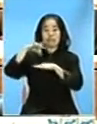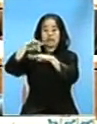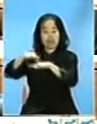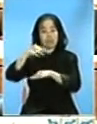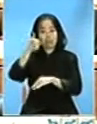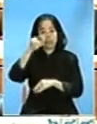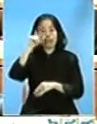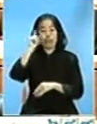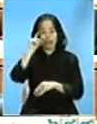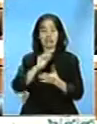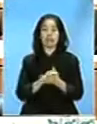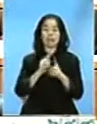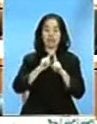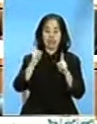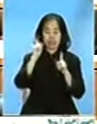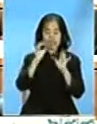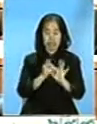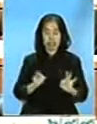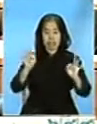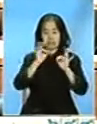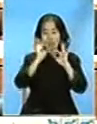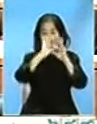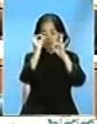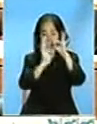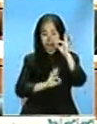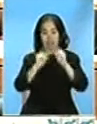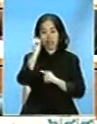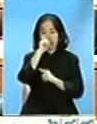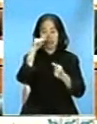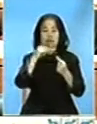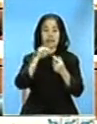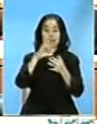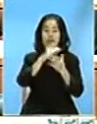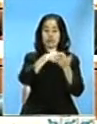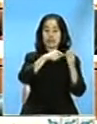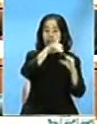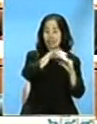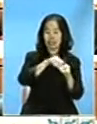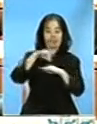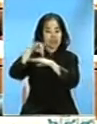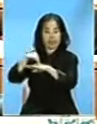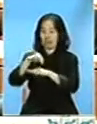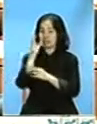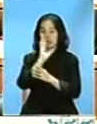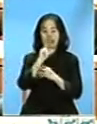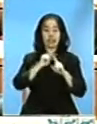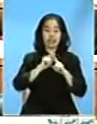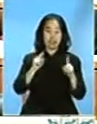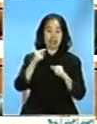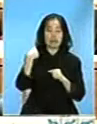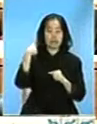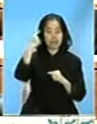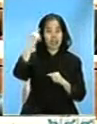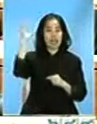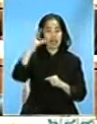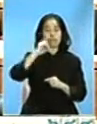าหลักใหญ่ใจความเนื้อหาสาระของมันเนี่ยคงไม่ได้อยู่ที่เรื่องของเลือกตั้งหรือแต่งตั้งแต่น่าจะอยู่ที่เรื่องของที่ม